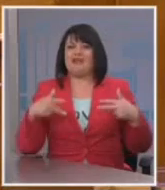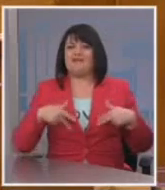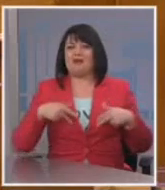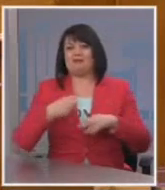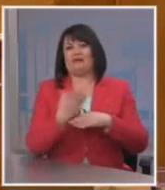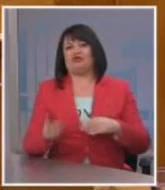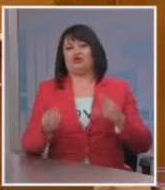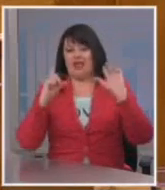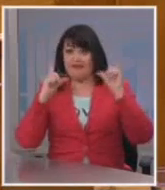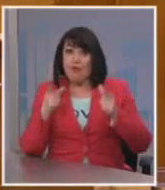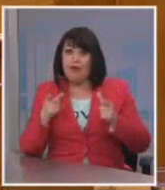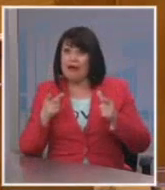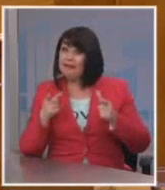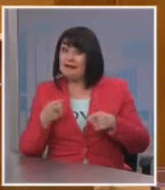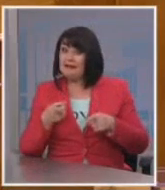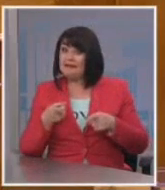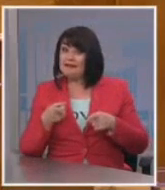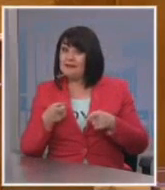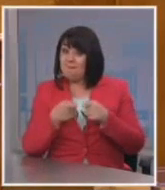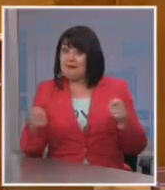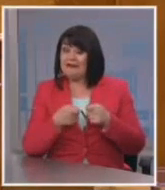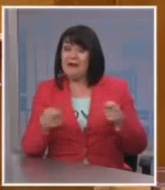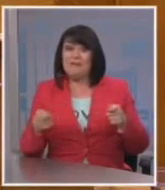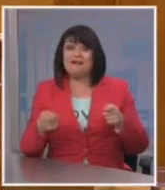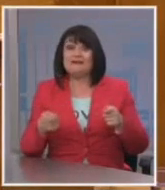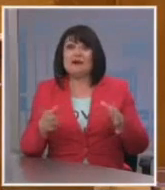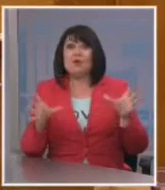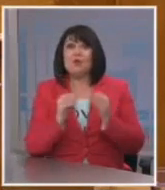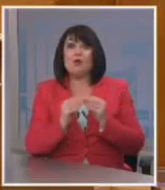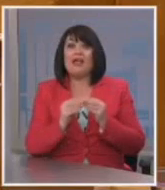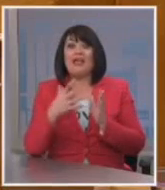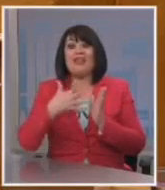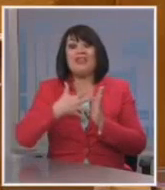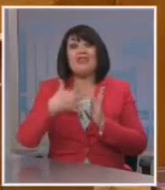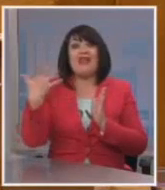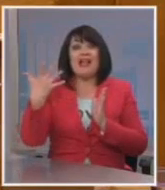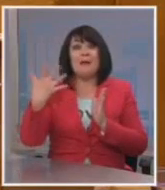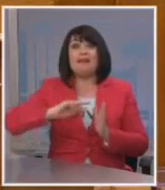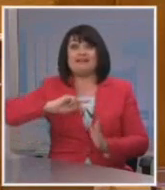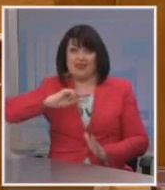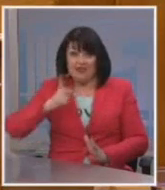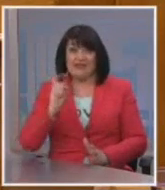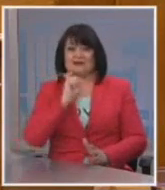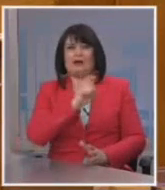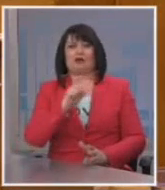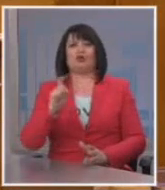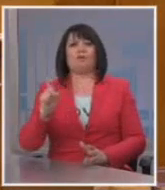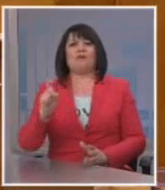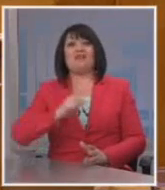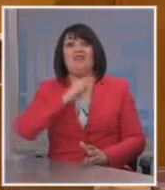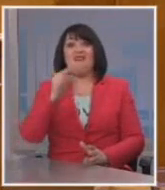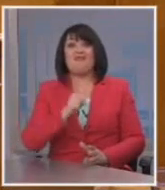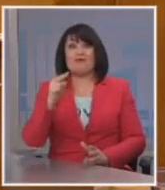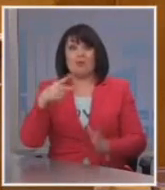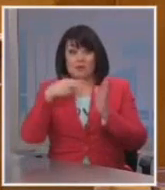Πασόκ Νέας Δημοκρατίας είναι στο σύνολό τους 15 δισεκατομμύρια ευρώ για το 2015 και το 2016.